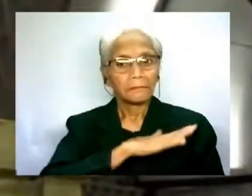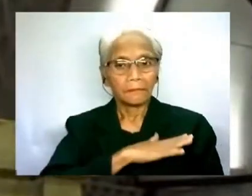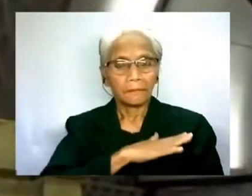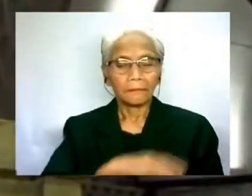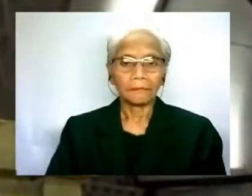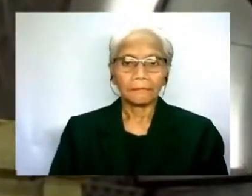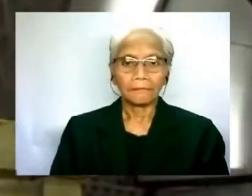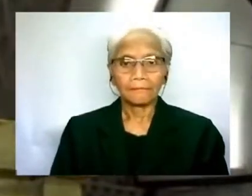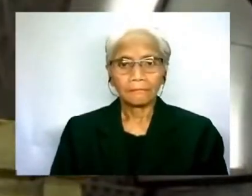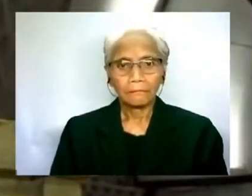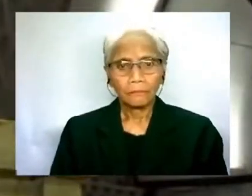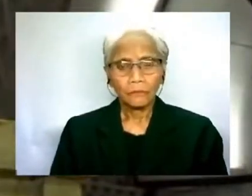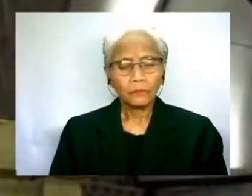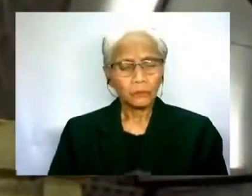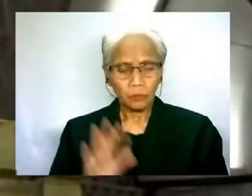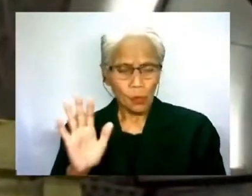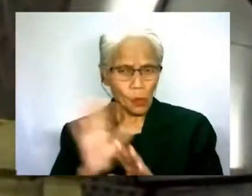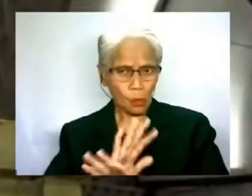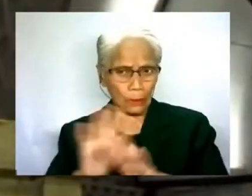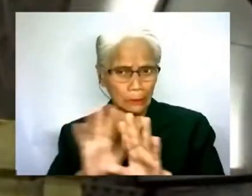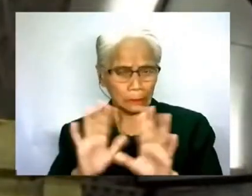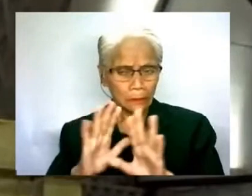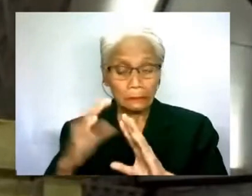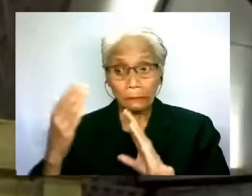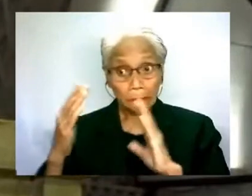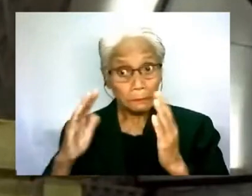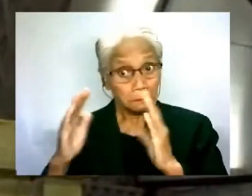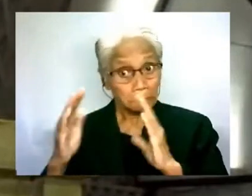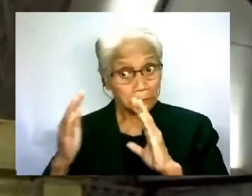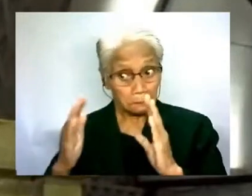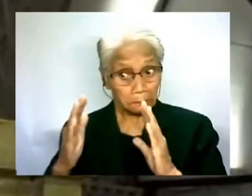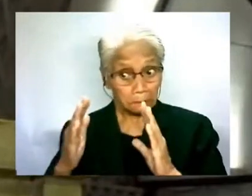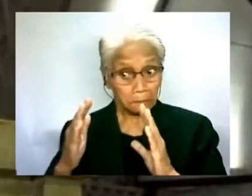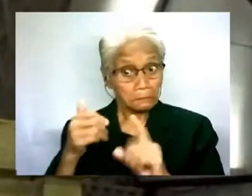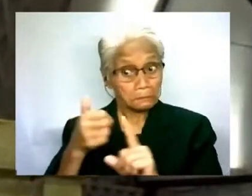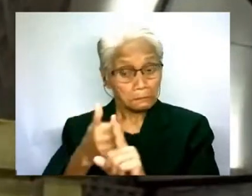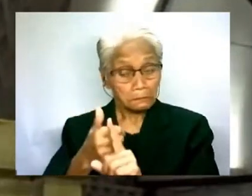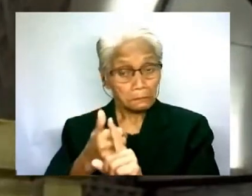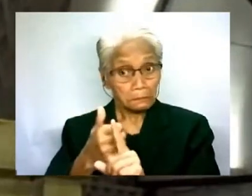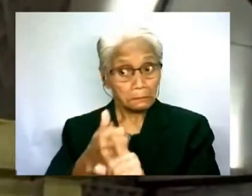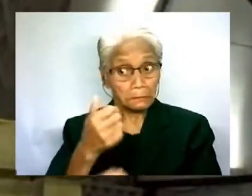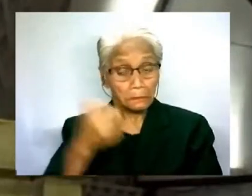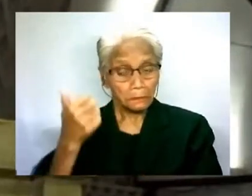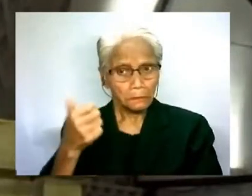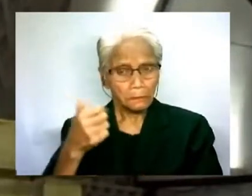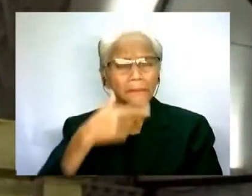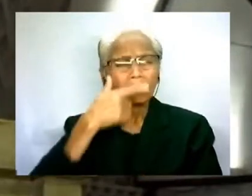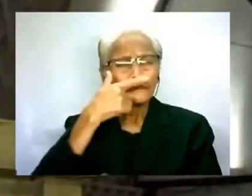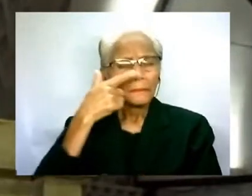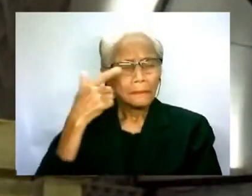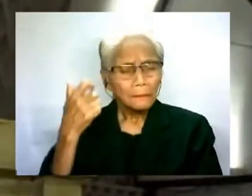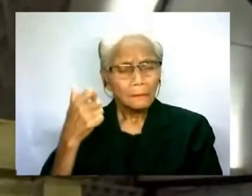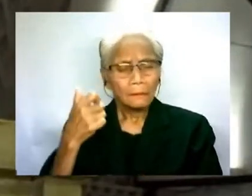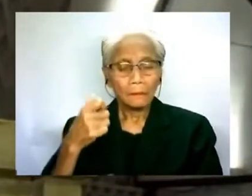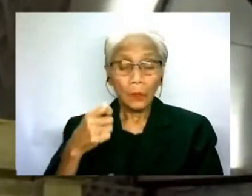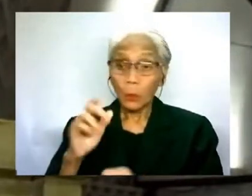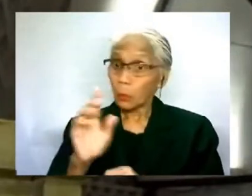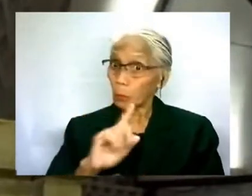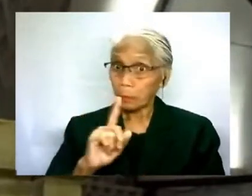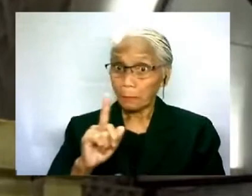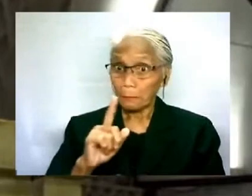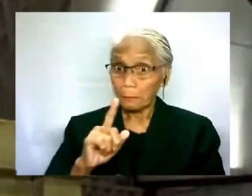Kaya huwag nating ikukumpara ang sarili sa iba, sapagkat kung ano ang biyayang mayroon ka,